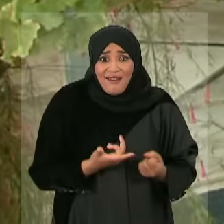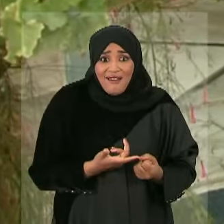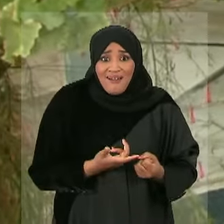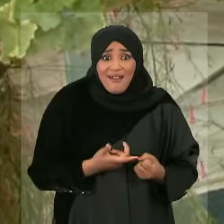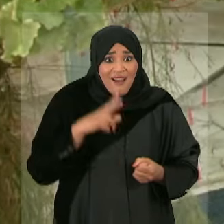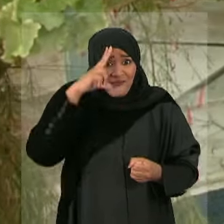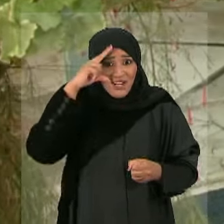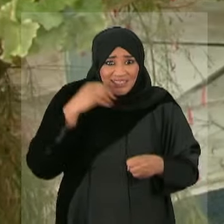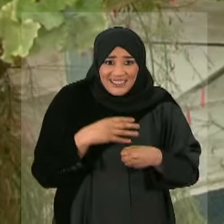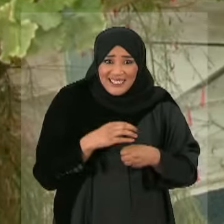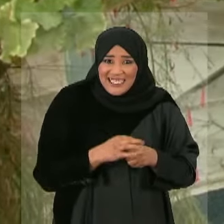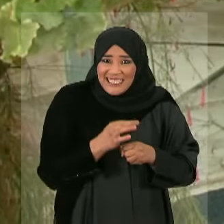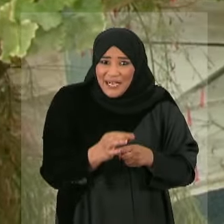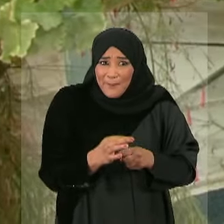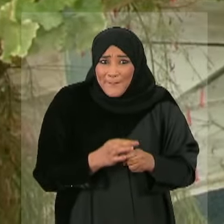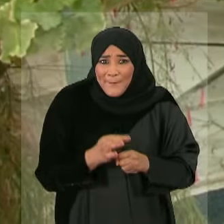المجادل،